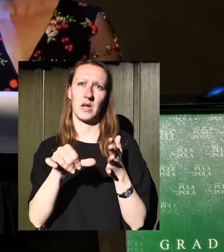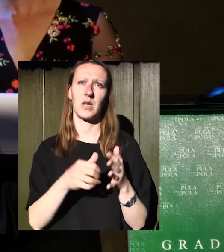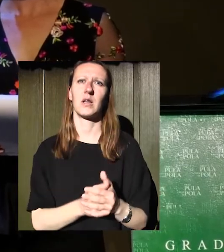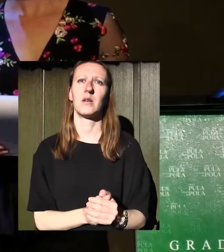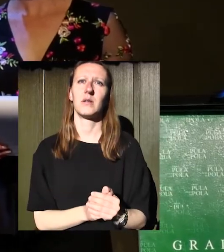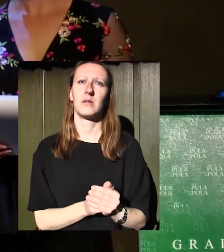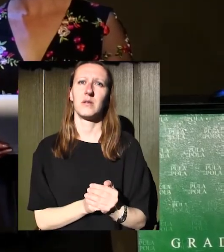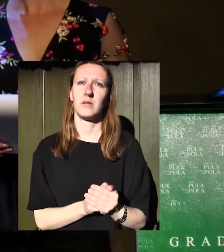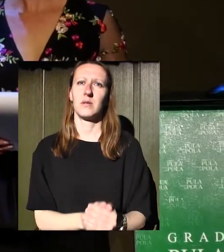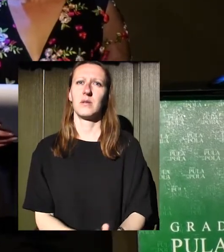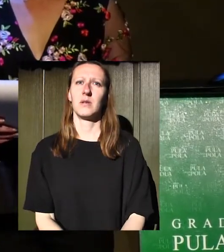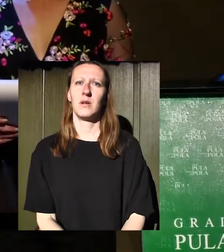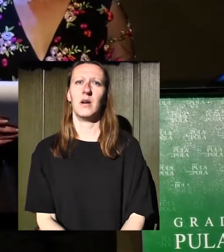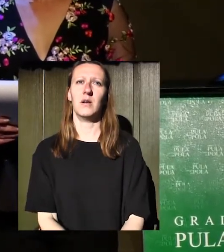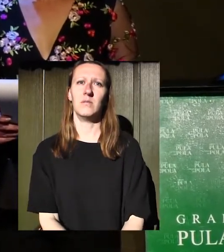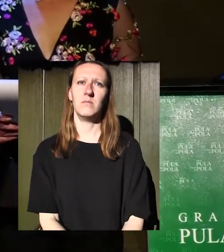premio.